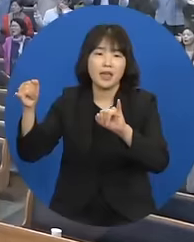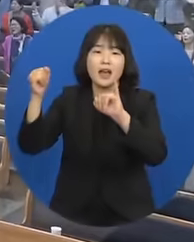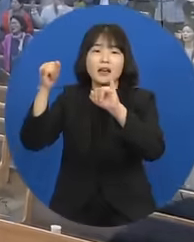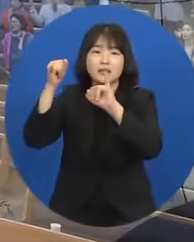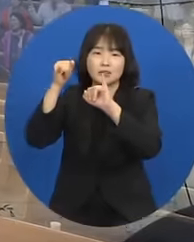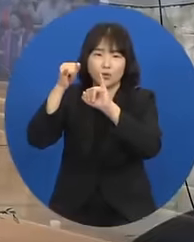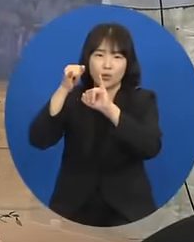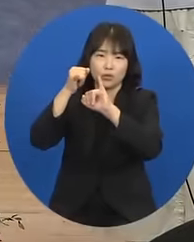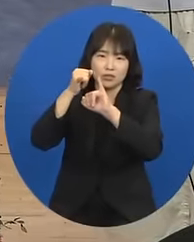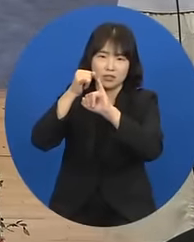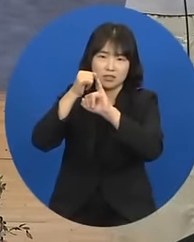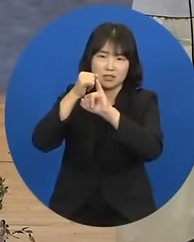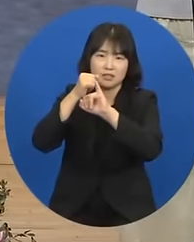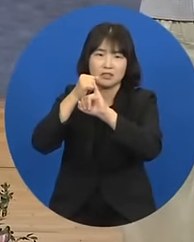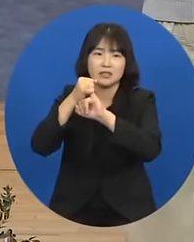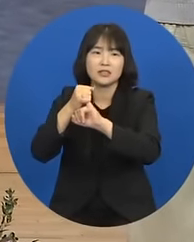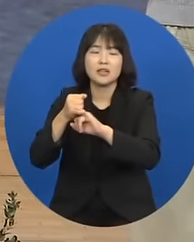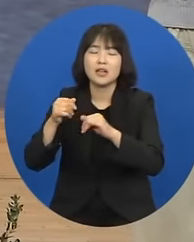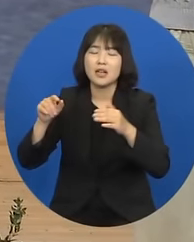주님의 약속이